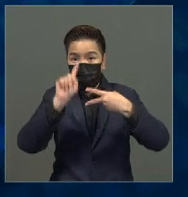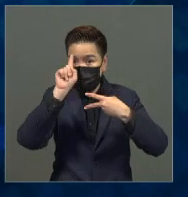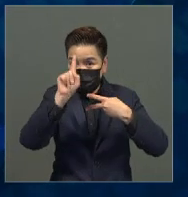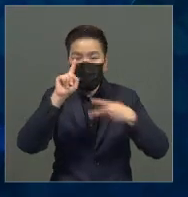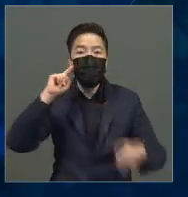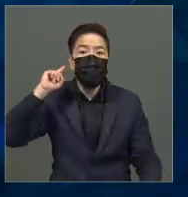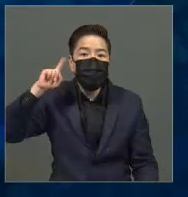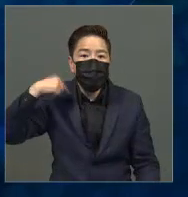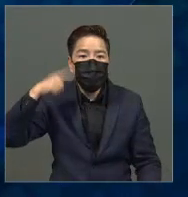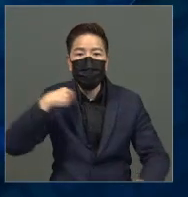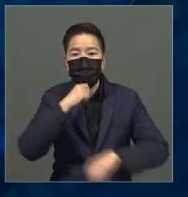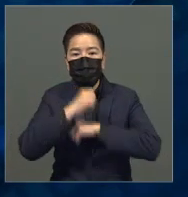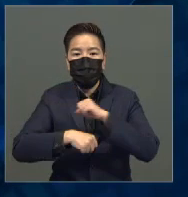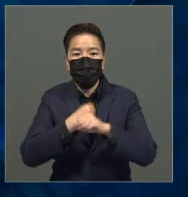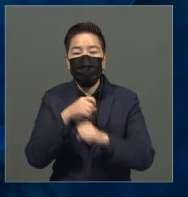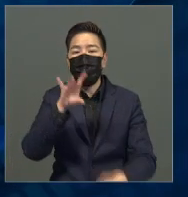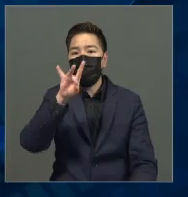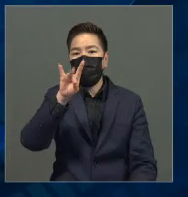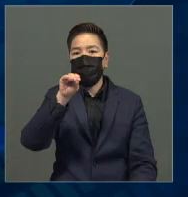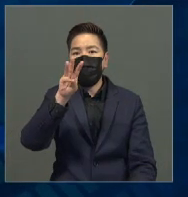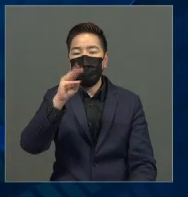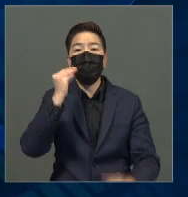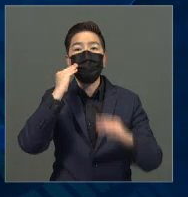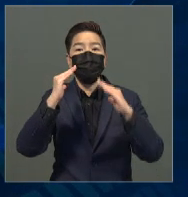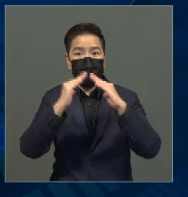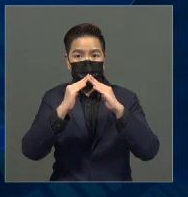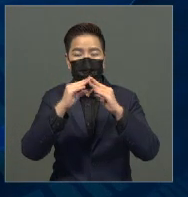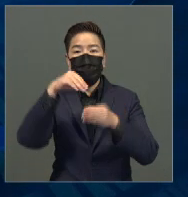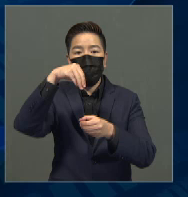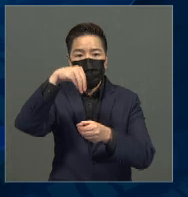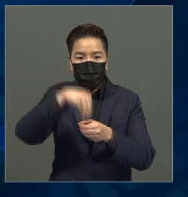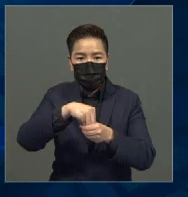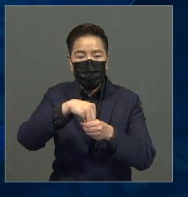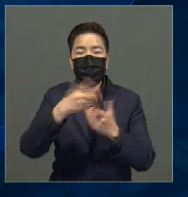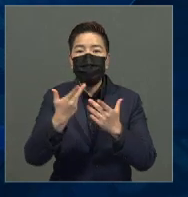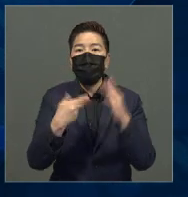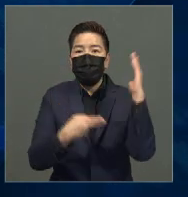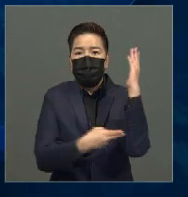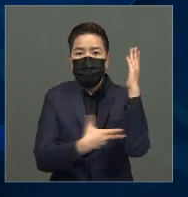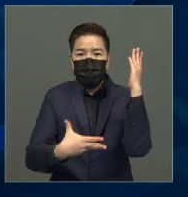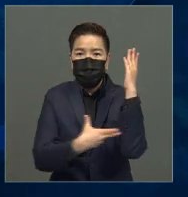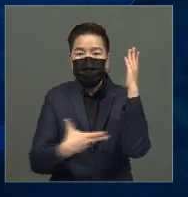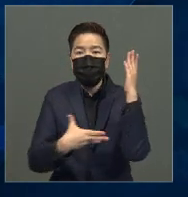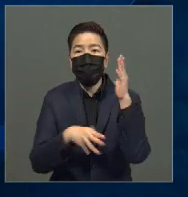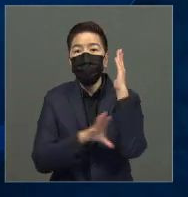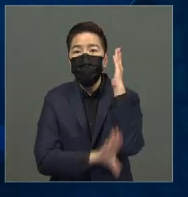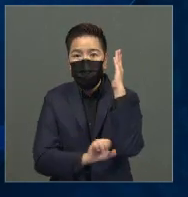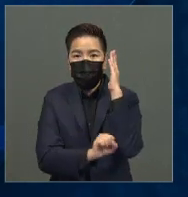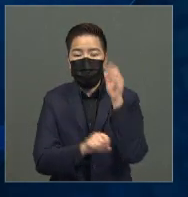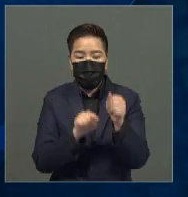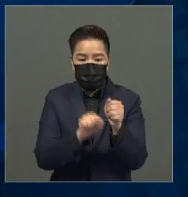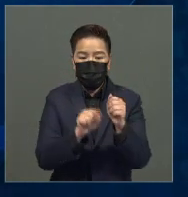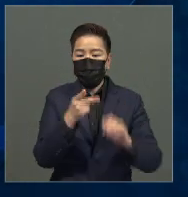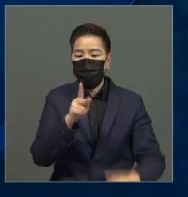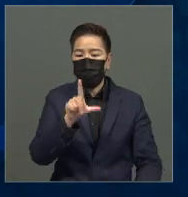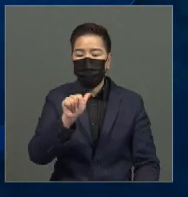เป็นผู้หญิงนะคะอายุ 86ปีค่ะบ้านภูมิลำเนาอยู่ที่ตำบลคลองแหอำเภอหาดใหญ่สงขลานะคะท่านเสียชีวิต